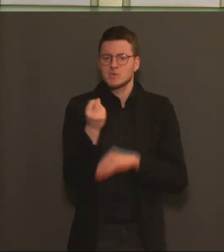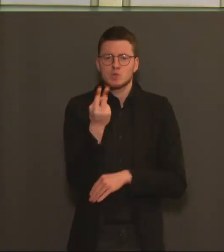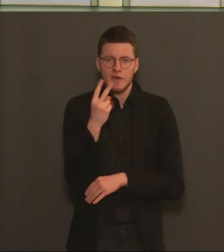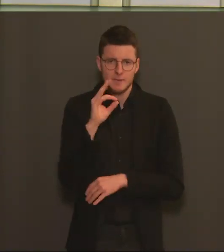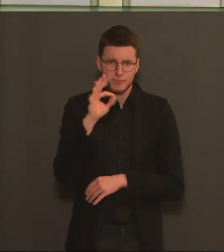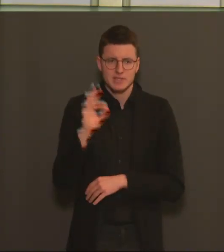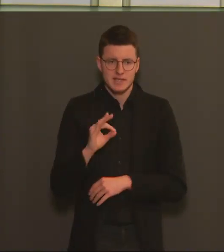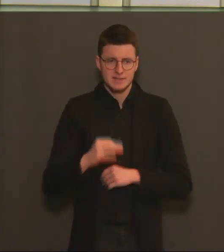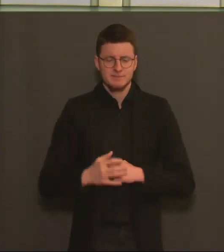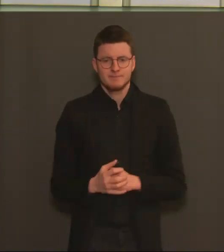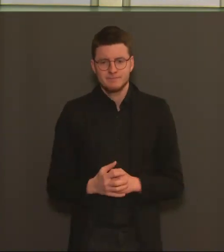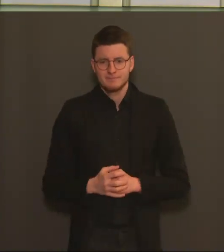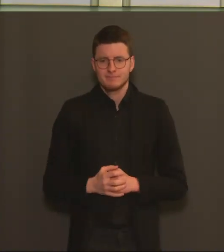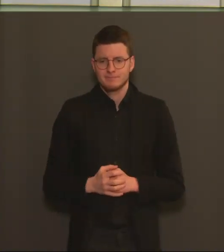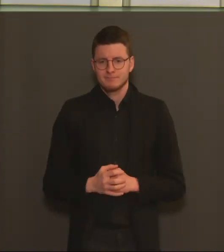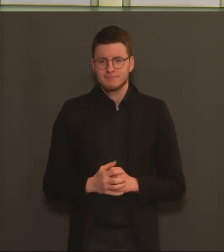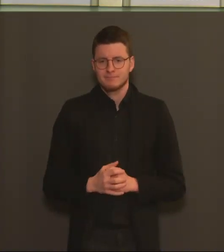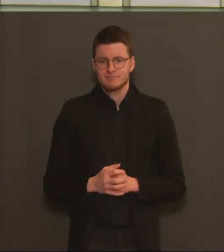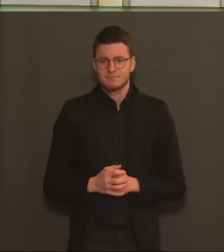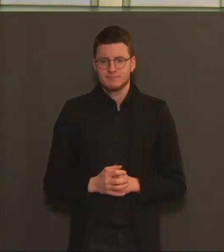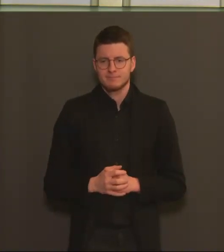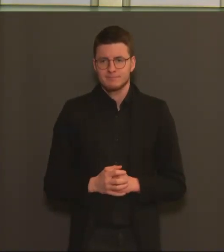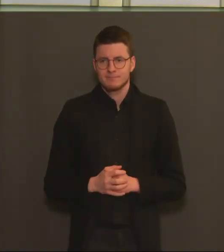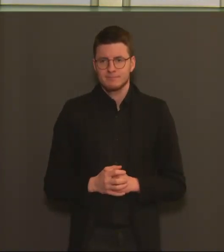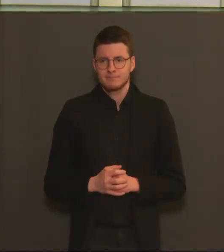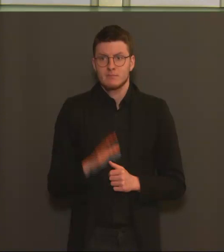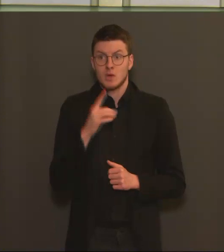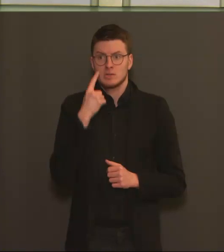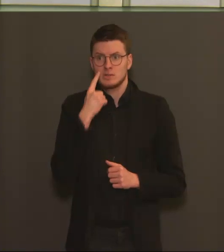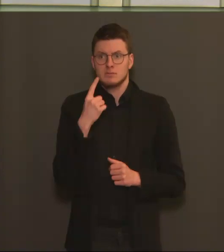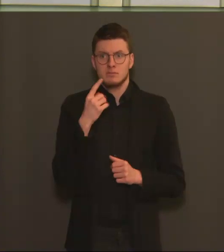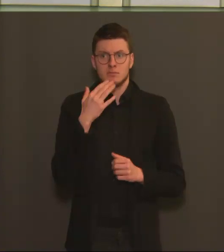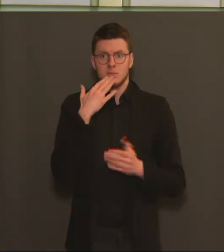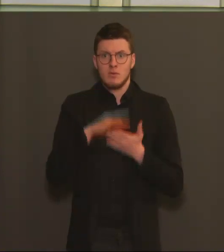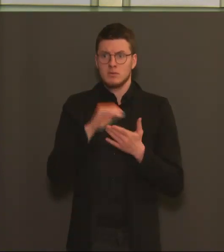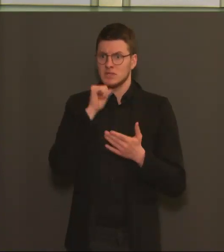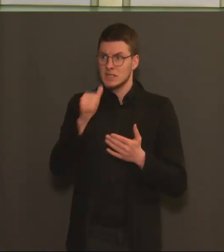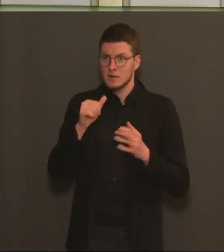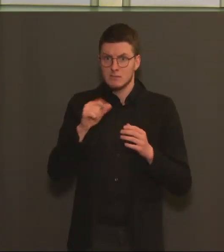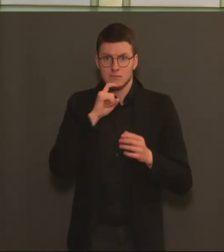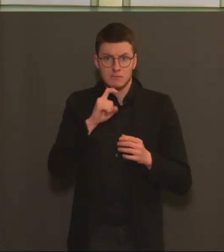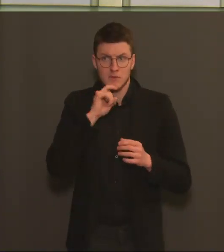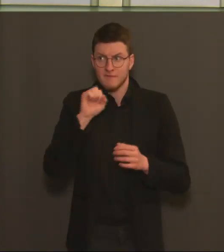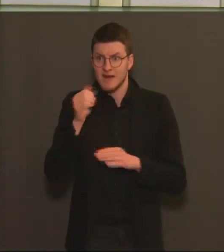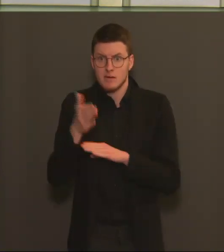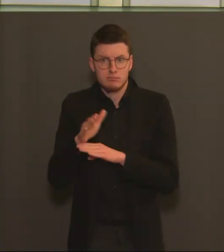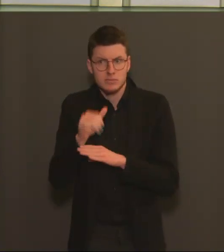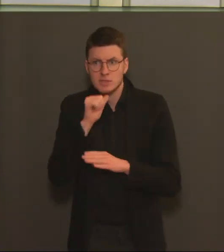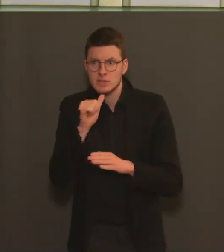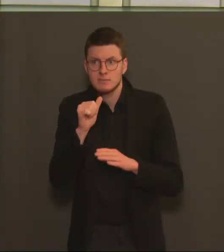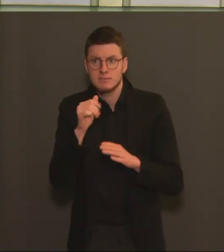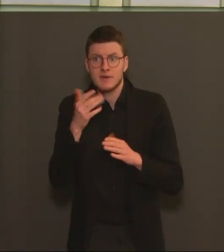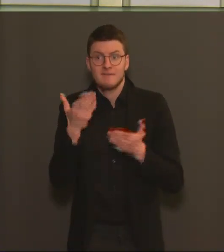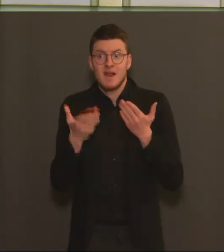weekbasis. Het gaat gelukkig nog om een relatief laag aantal overlijdens, zeker in vergelijking met de eerste en tweede